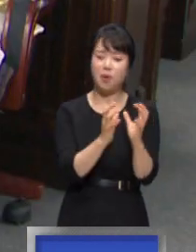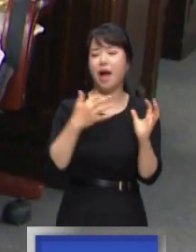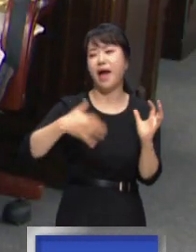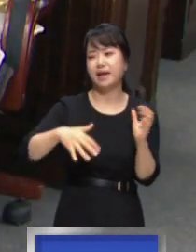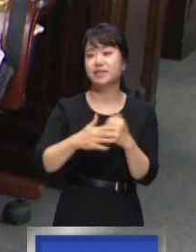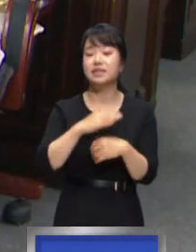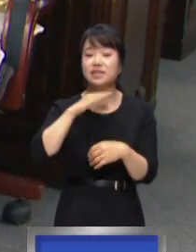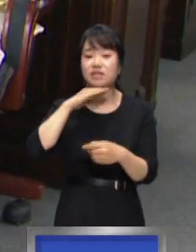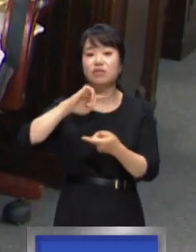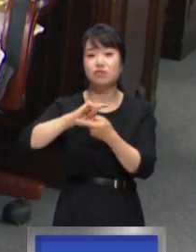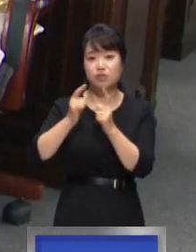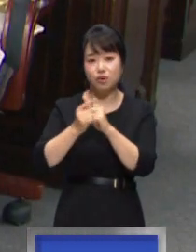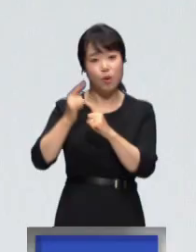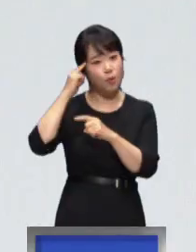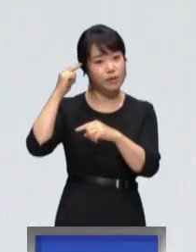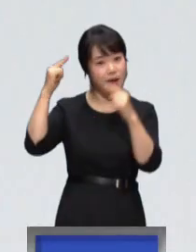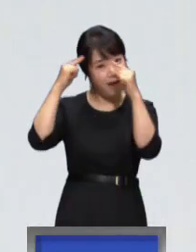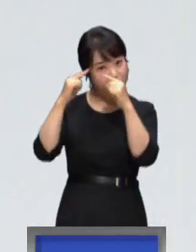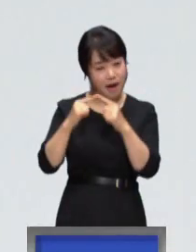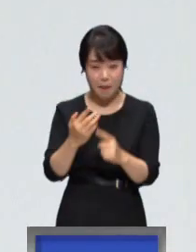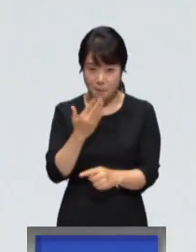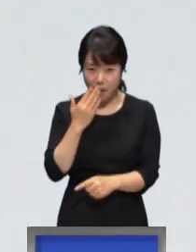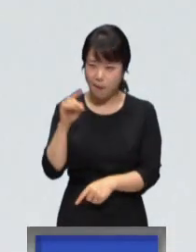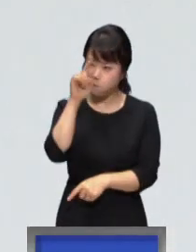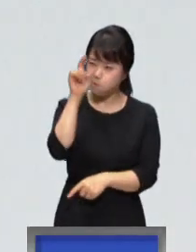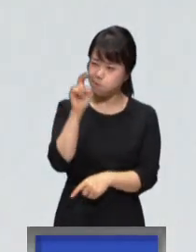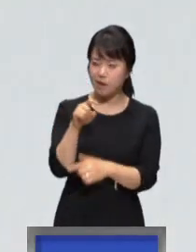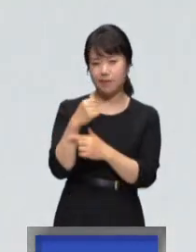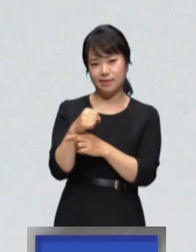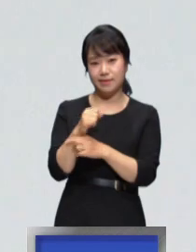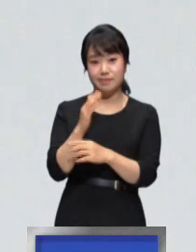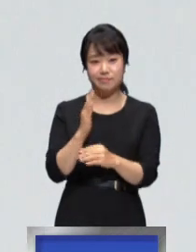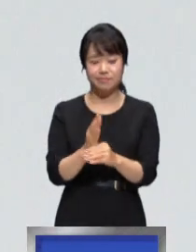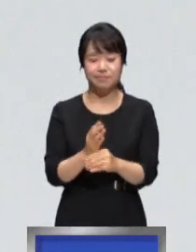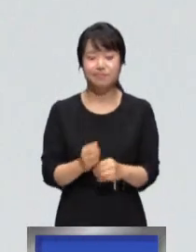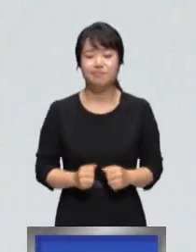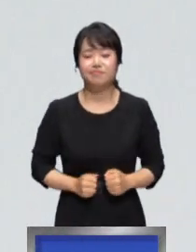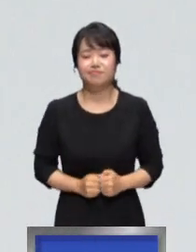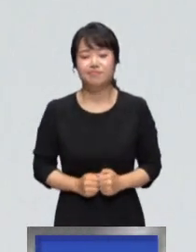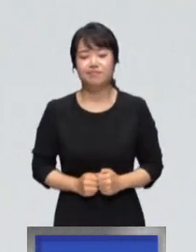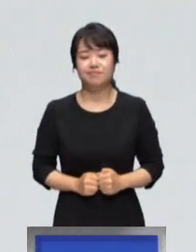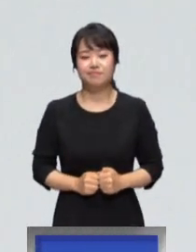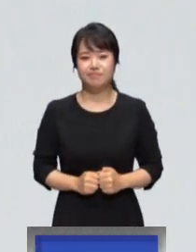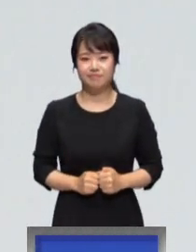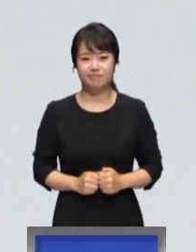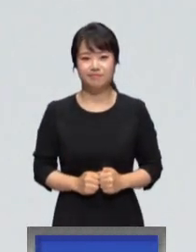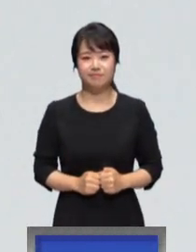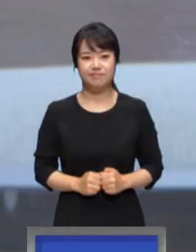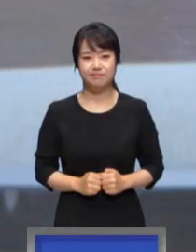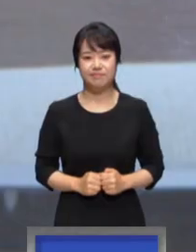여야 평행선이 해소될지 여부는 여전히 미지수입니다. BTV 뉴스 강혜진입니다.